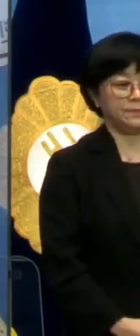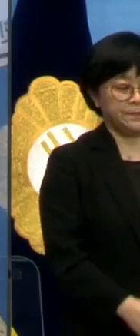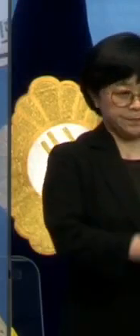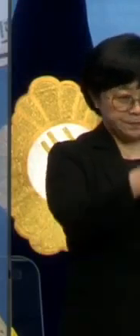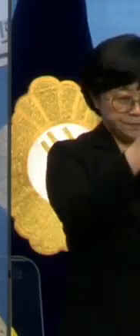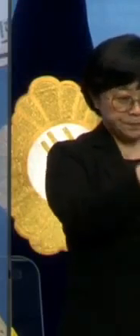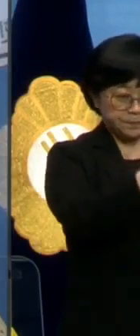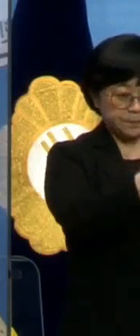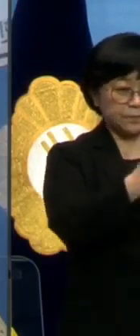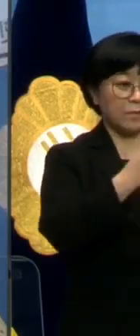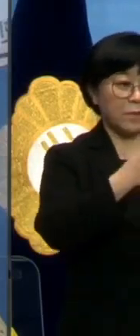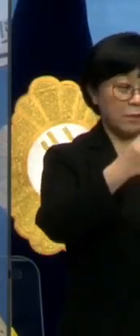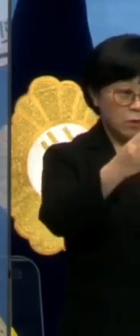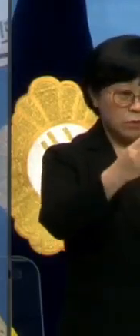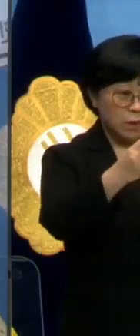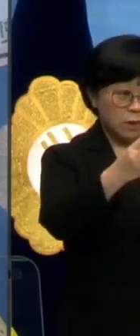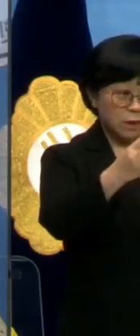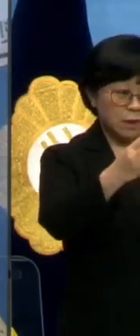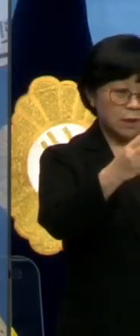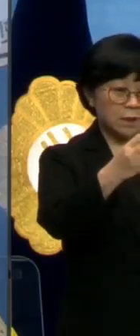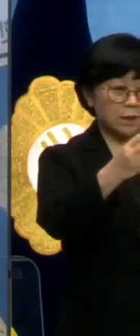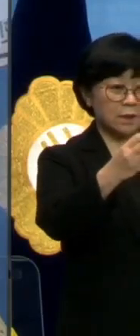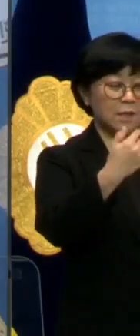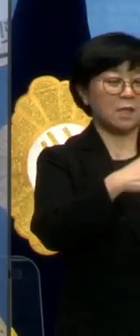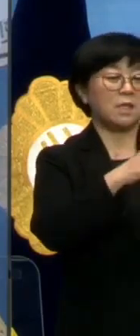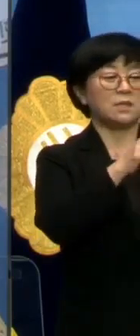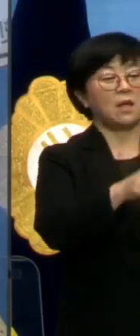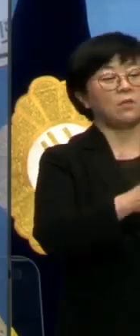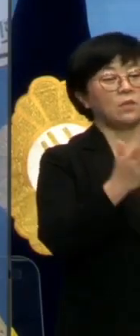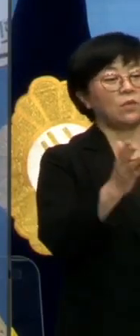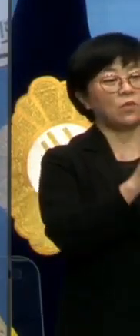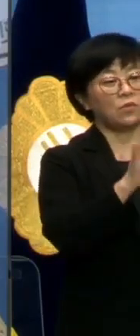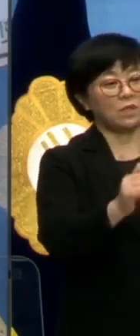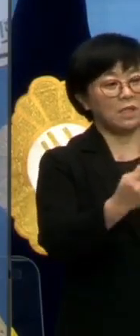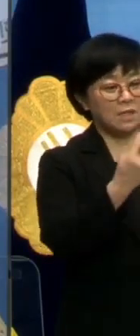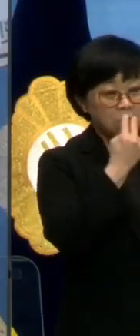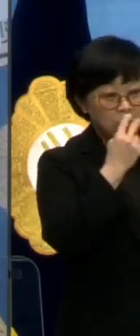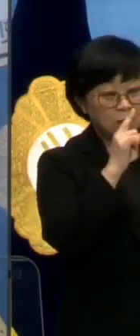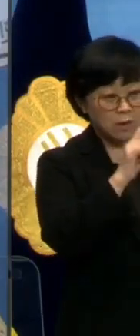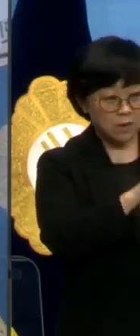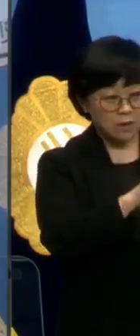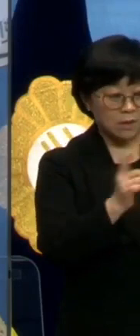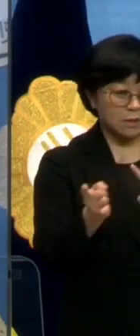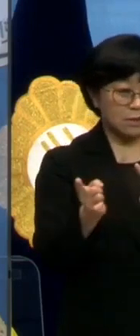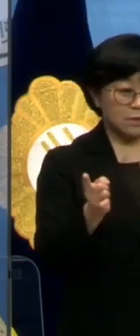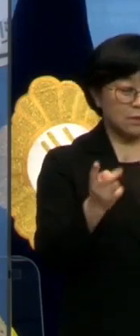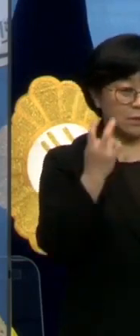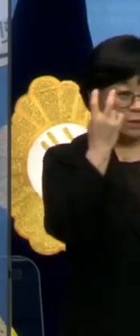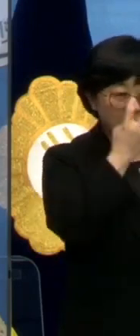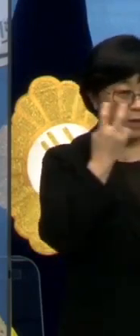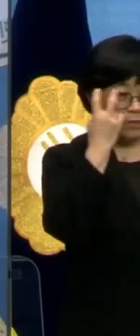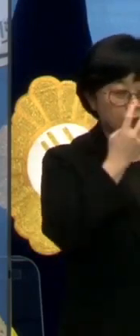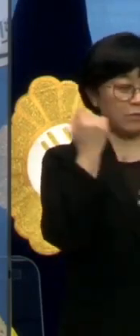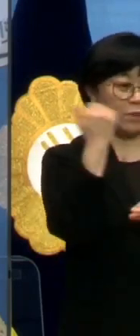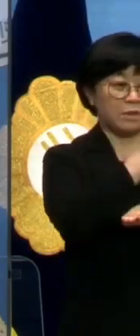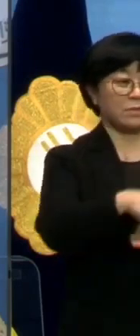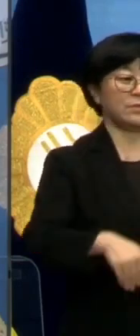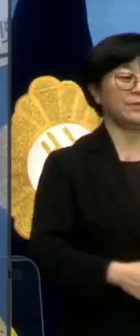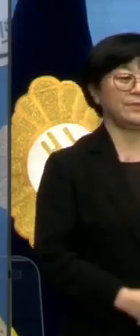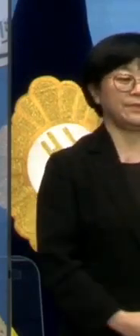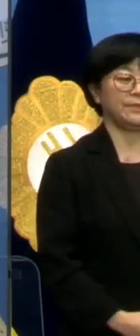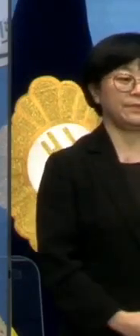부분 3년 후에나 이 사업장 노동자 의 목숨을 살필 예정 입니다